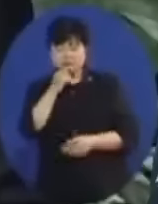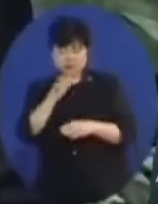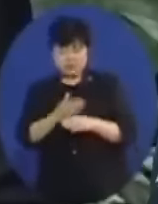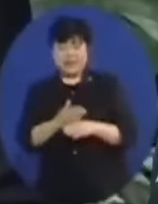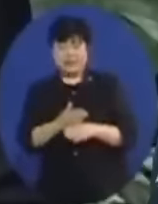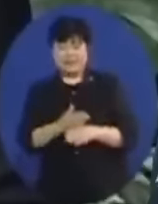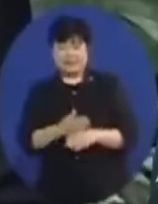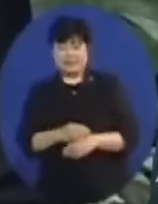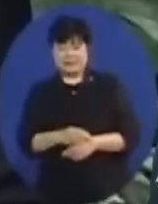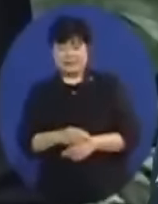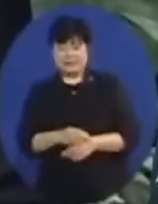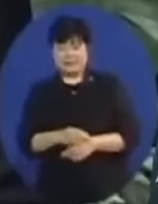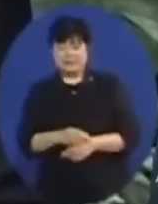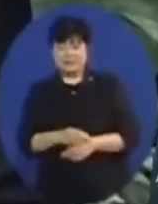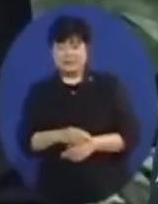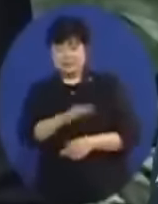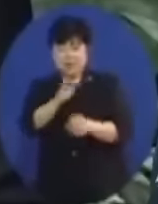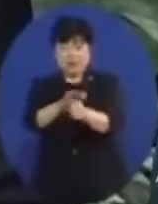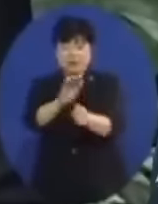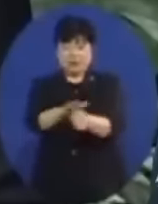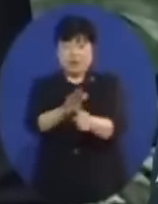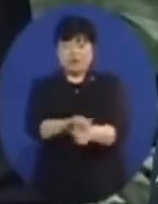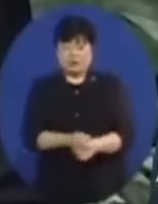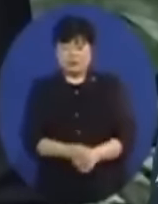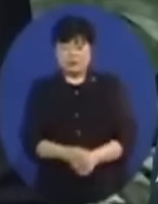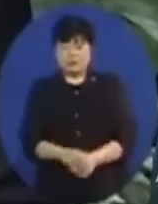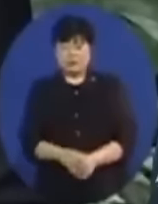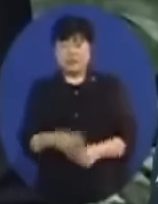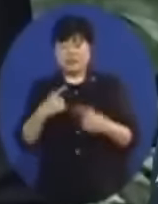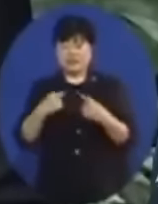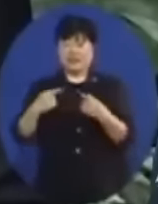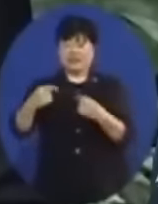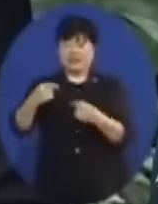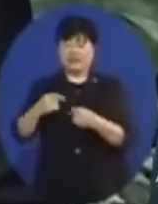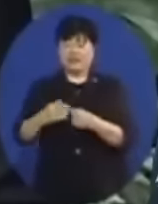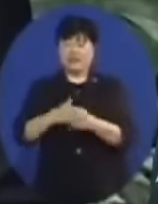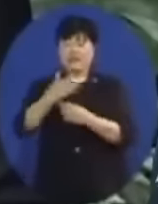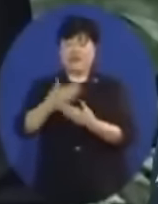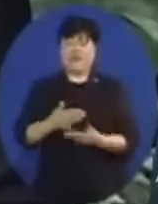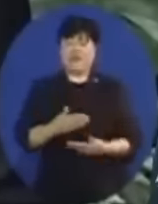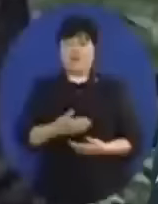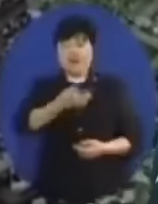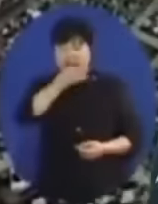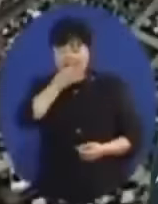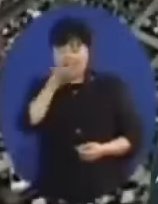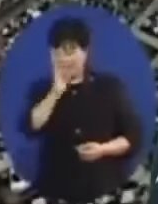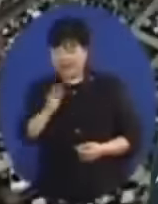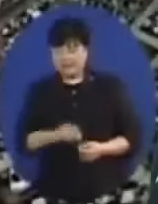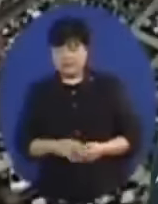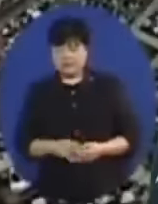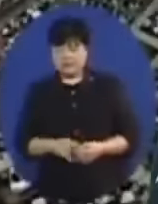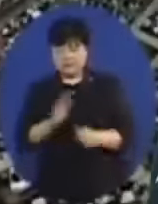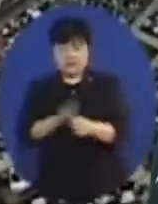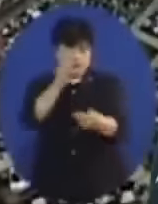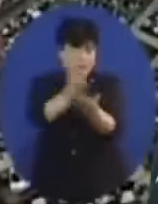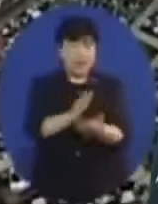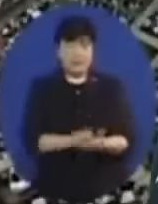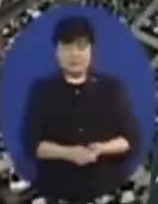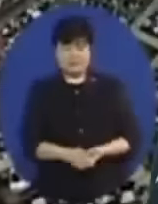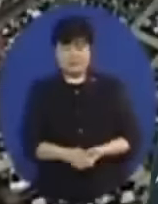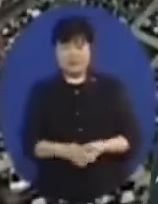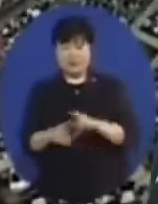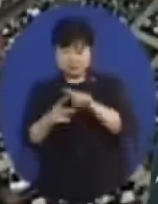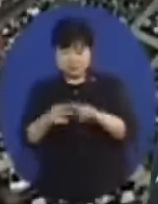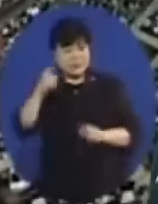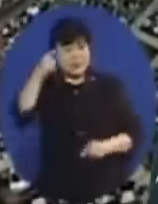쓰면 나만이 도와주더라, 그렇게 해서 도움만 받으려고 한다. 여러분 어떻게 해야